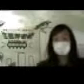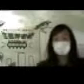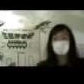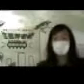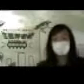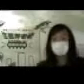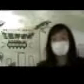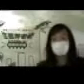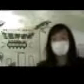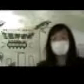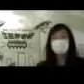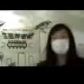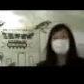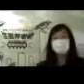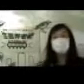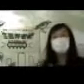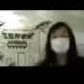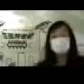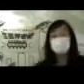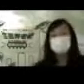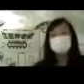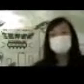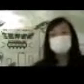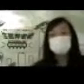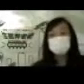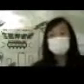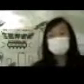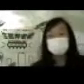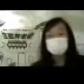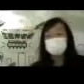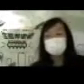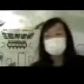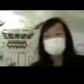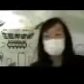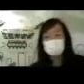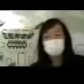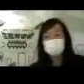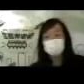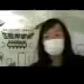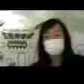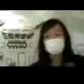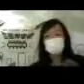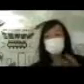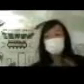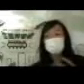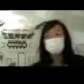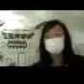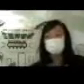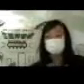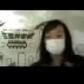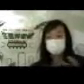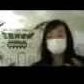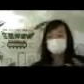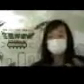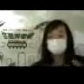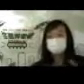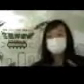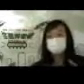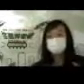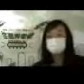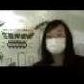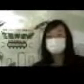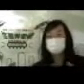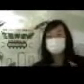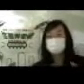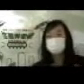啊，根部咧好发达嘅。咁佢慢慢咧就佢嘅根部咧就喺一棵秋枫上面咧慢慢生